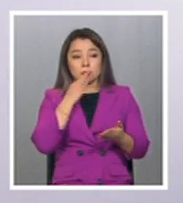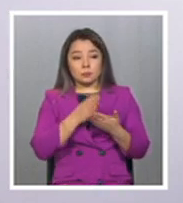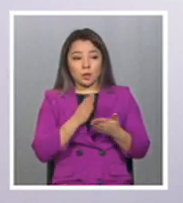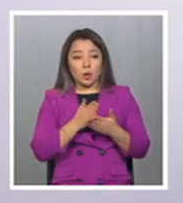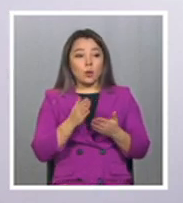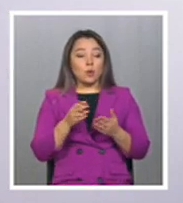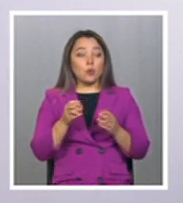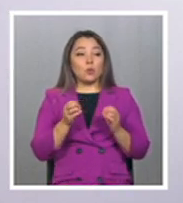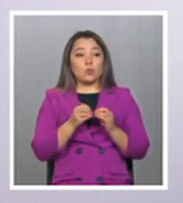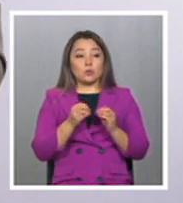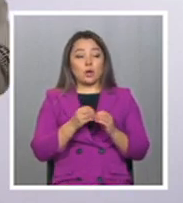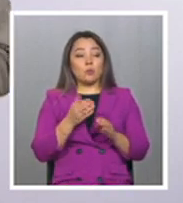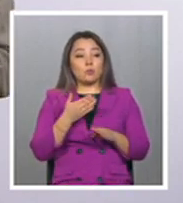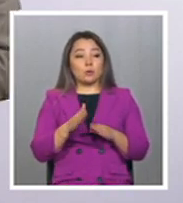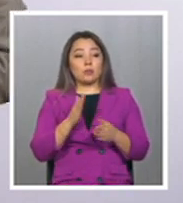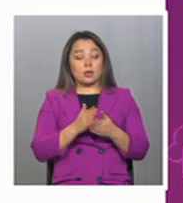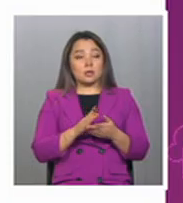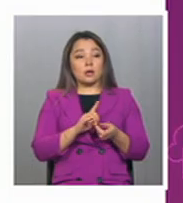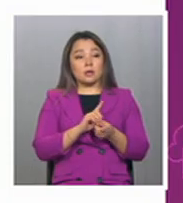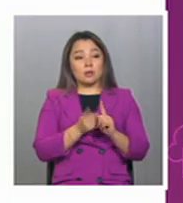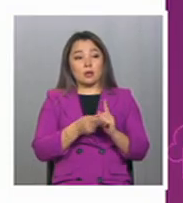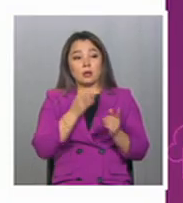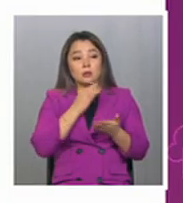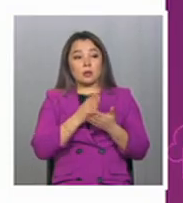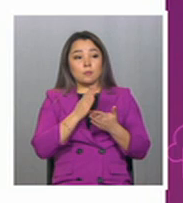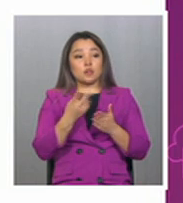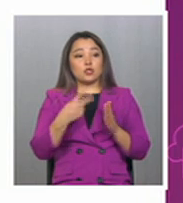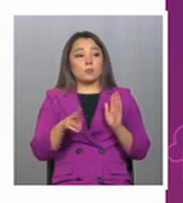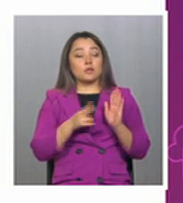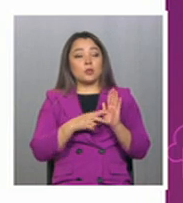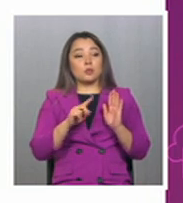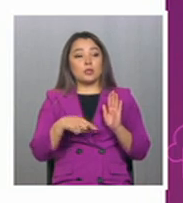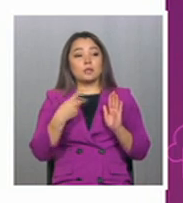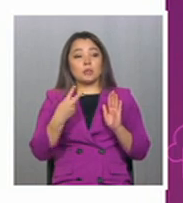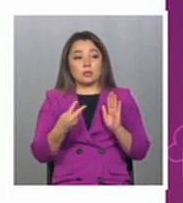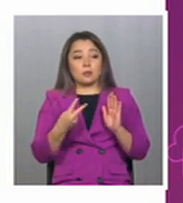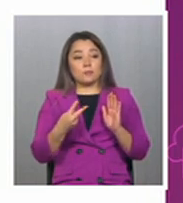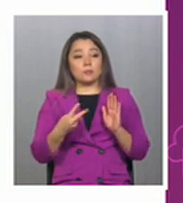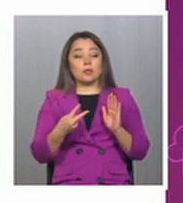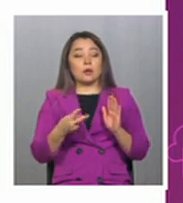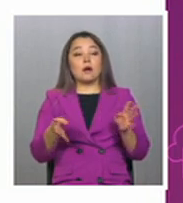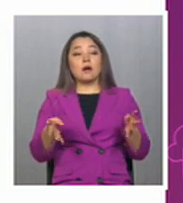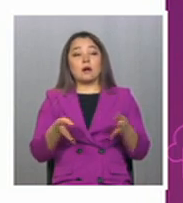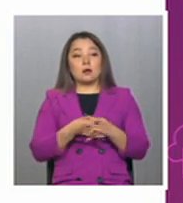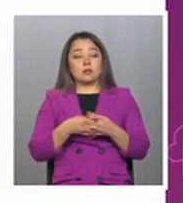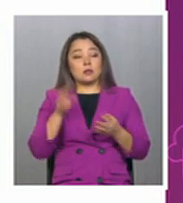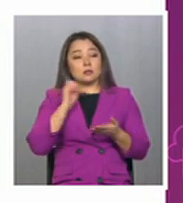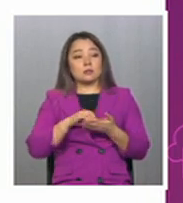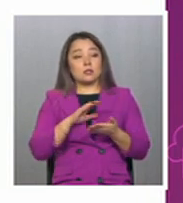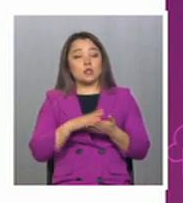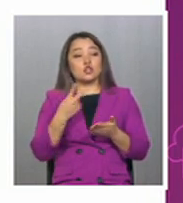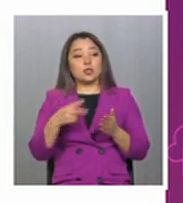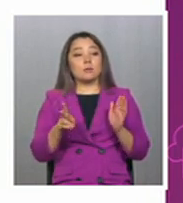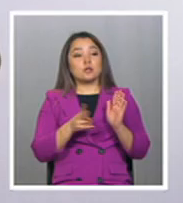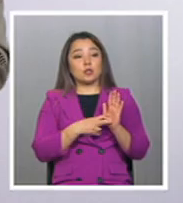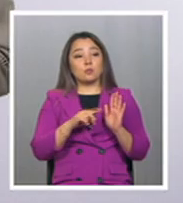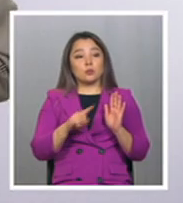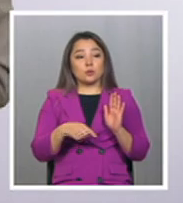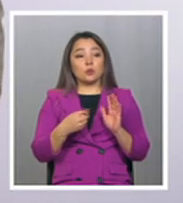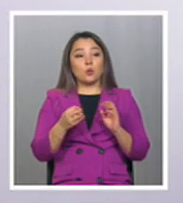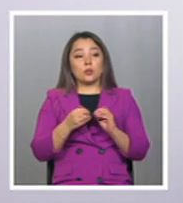ондық бөлшекті жай бөлшекке айналдырып аламыз. 27.2 дегеніміз аралас санмен 27.2